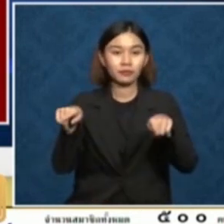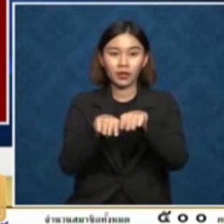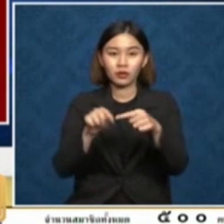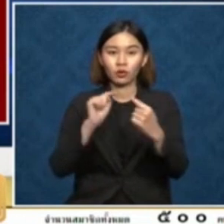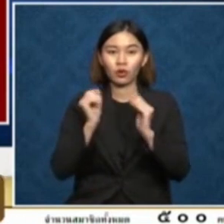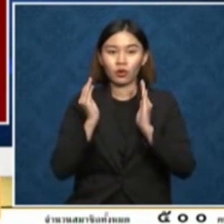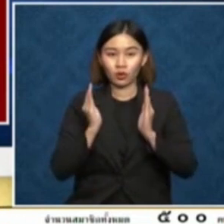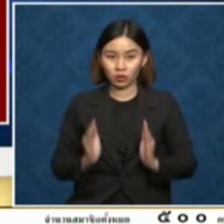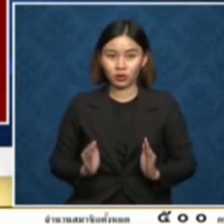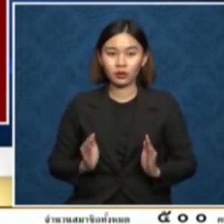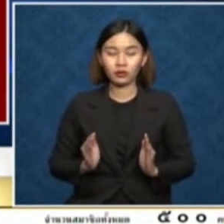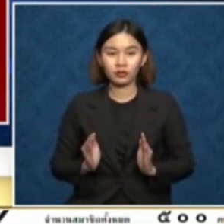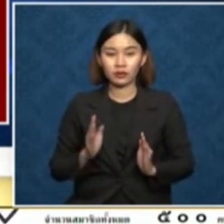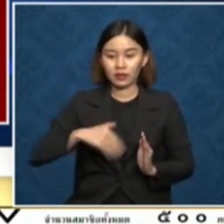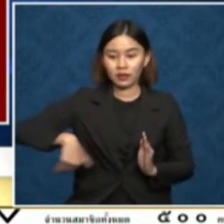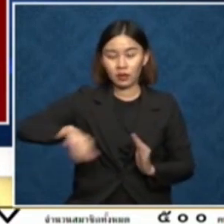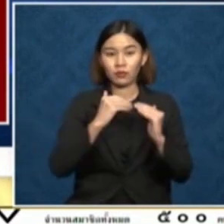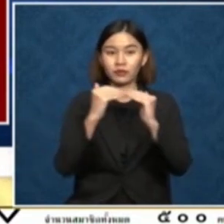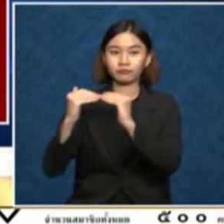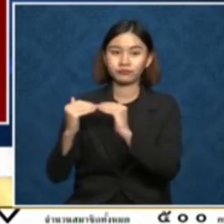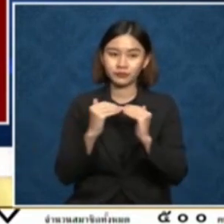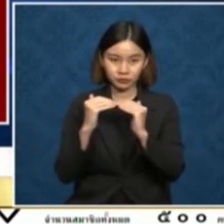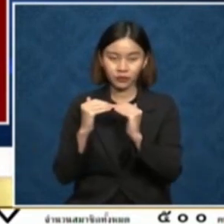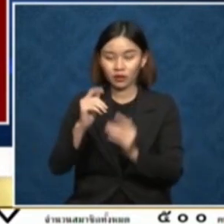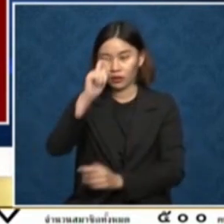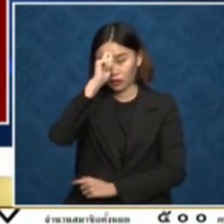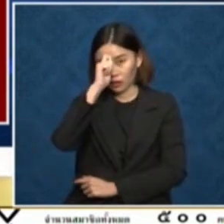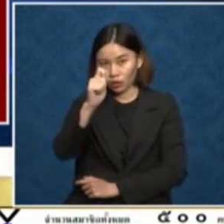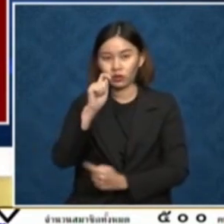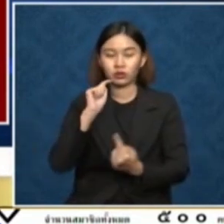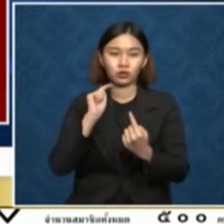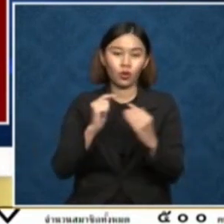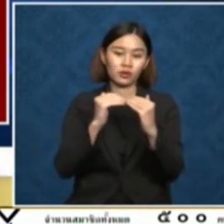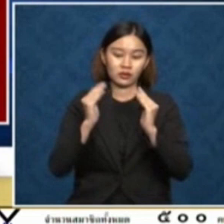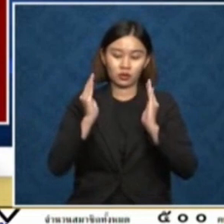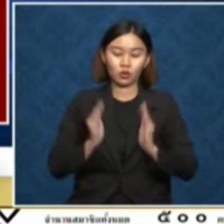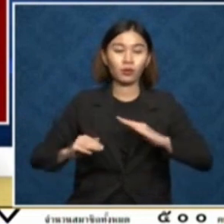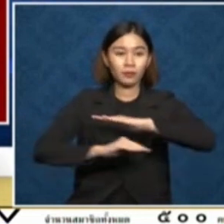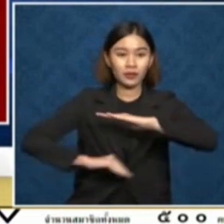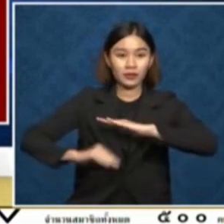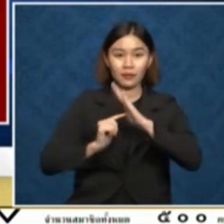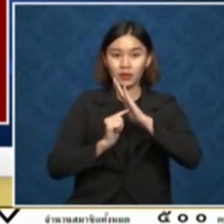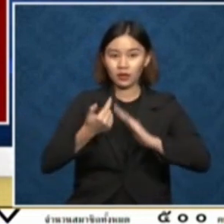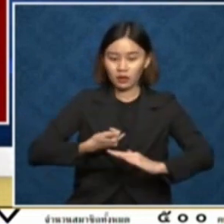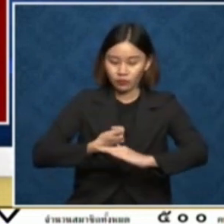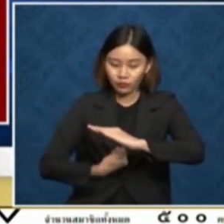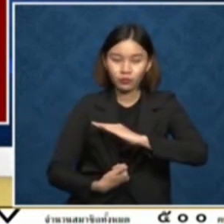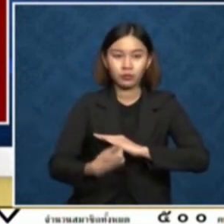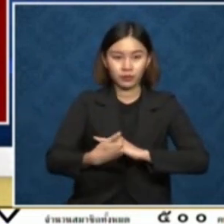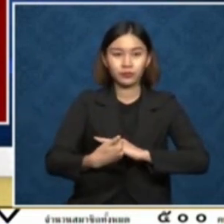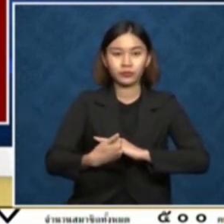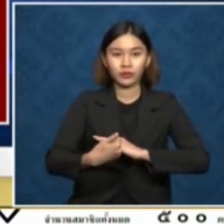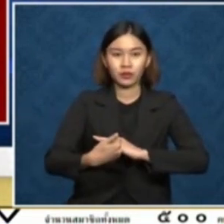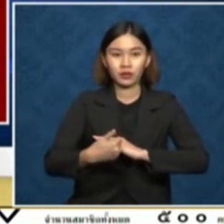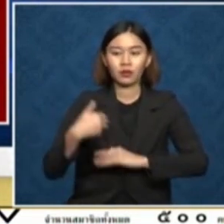ละเอียดรอบคอบเป็นอย่างมากครับสำหรับผมครับผมขอย้ำนะครับว่าผมเห็นด้วย